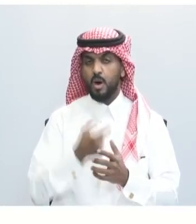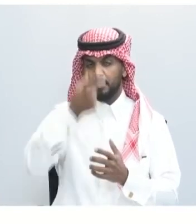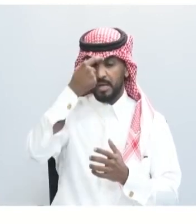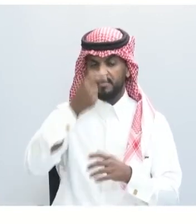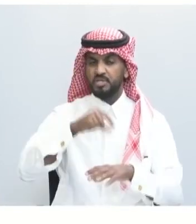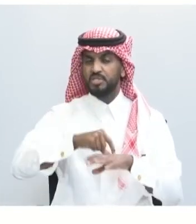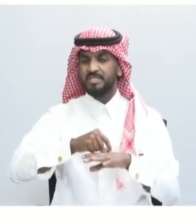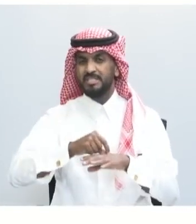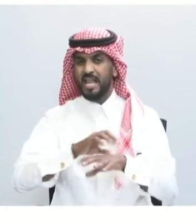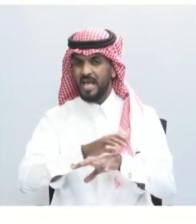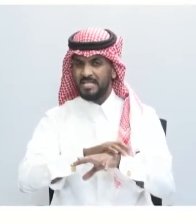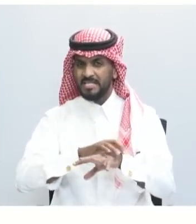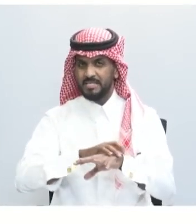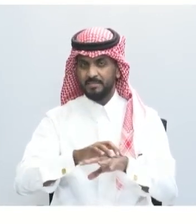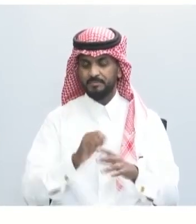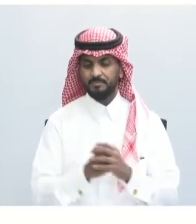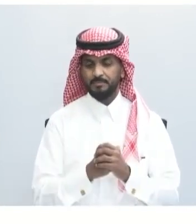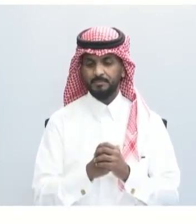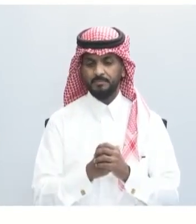كالحساسيه وغيرها